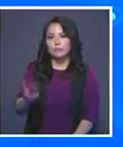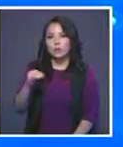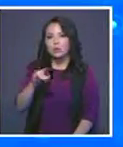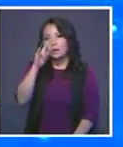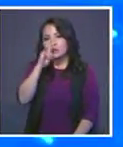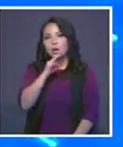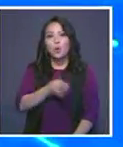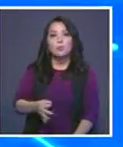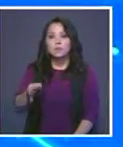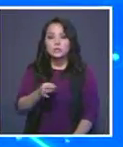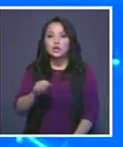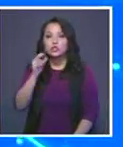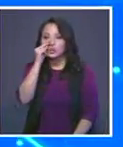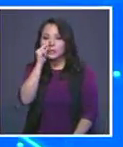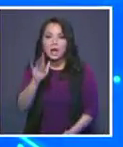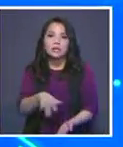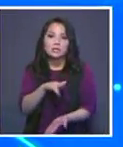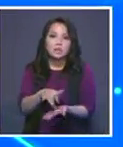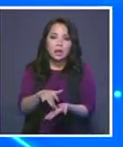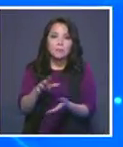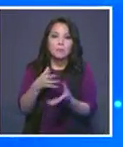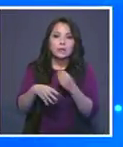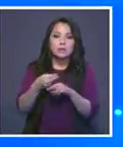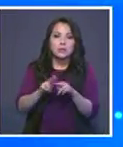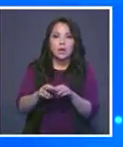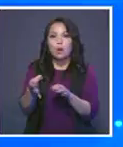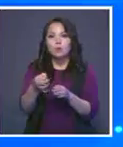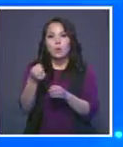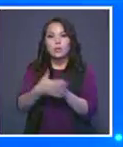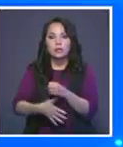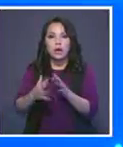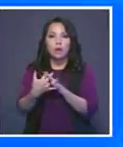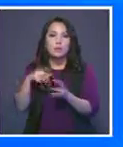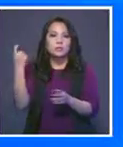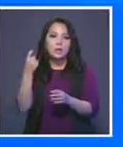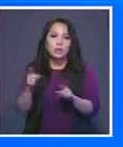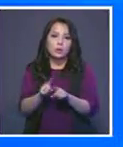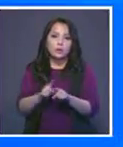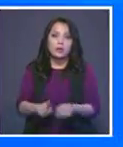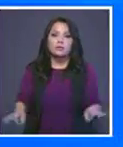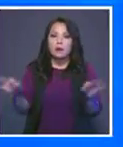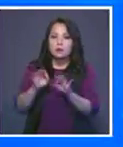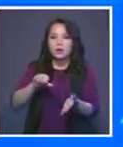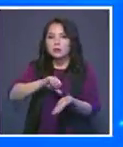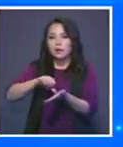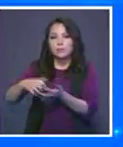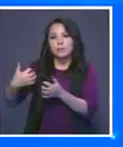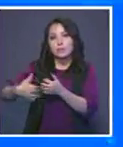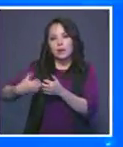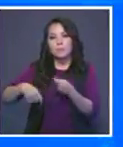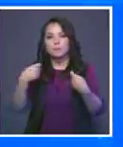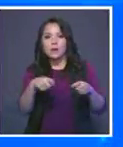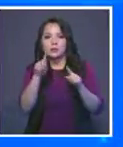Оңтүстік Қазақстан облысының Шымкент қаласы мен барлық аудан орталықтарында ауыл шаруашылығы өнімдерін ешбір делдалсыз сататын әлеуметтік